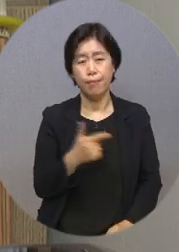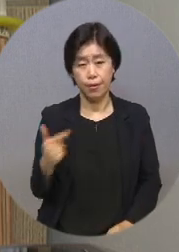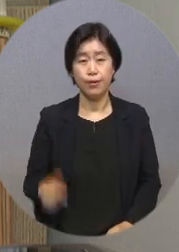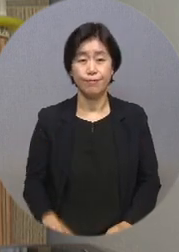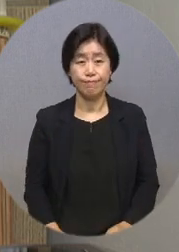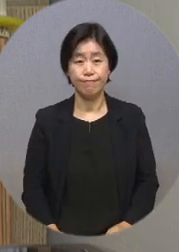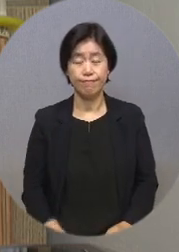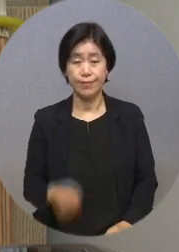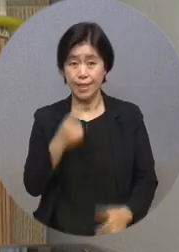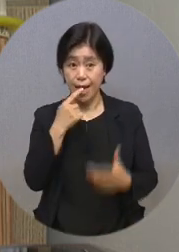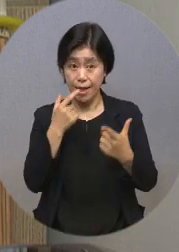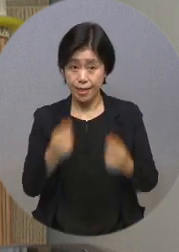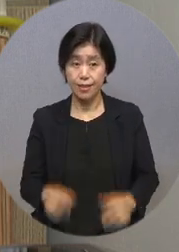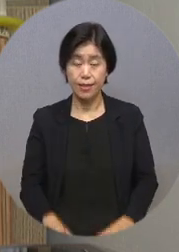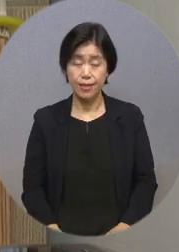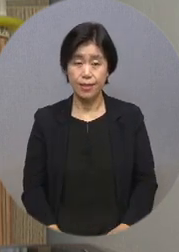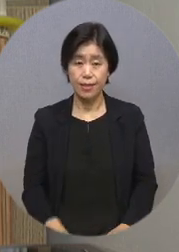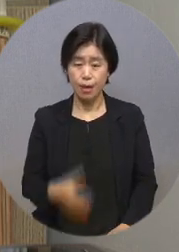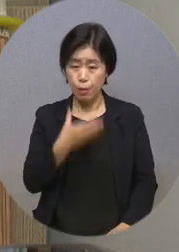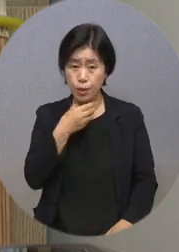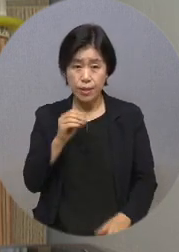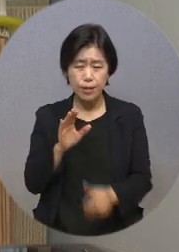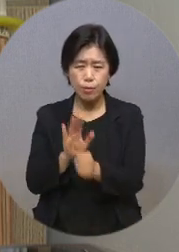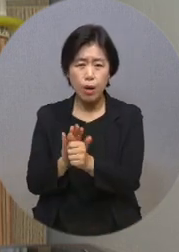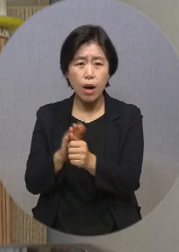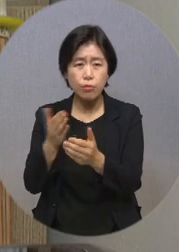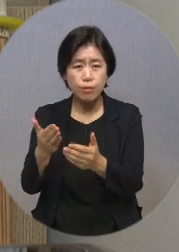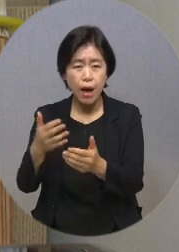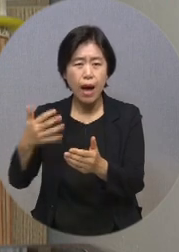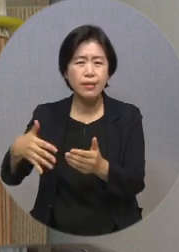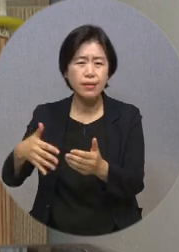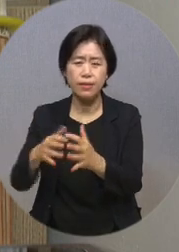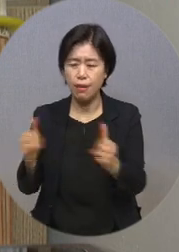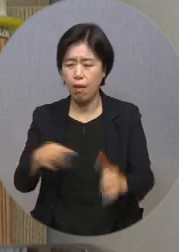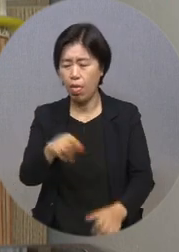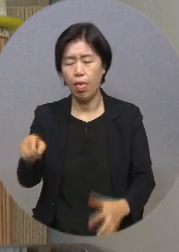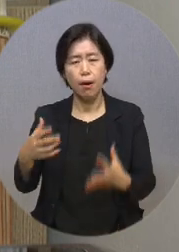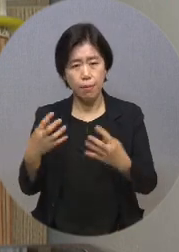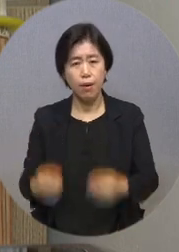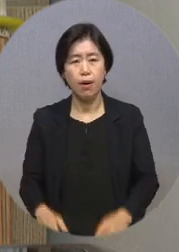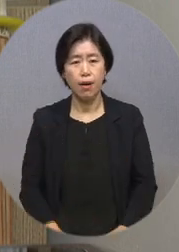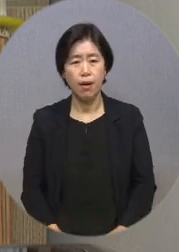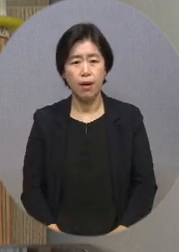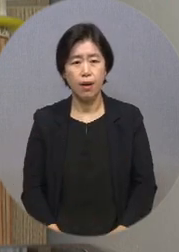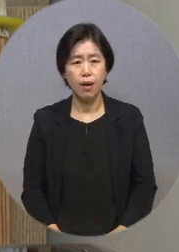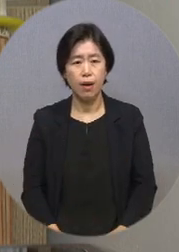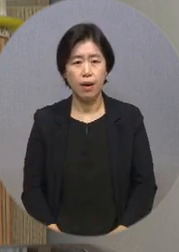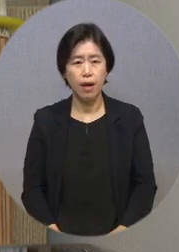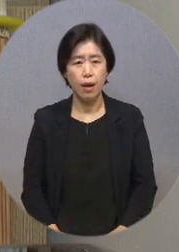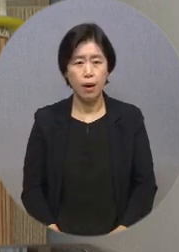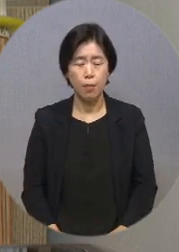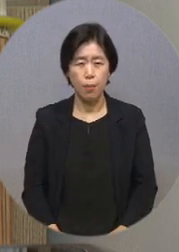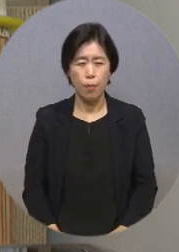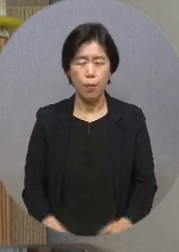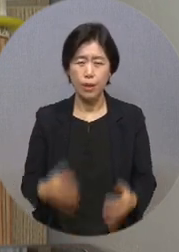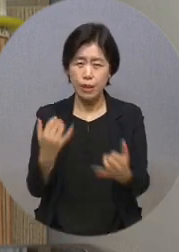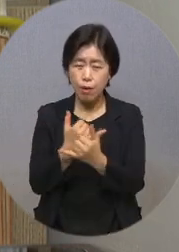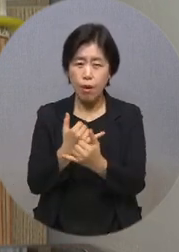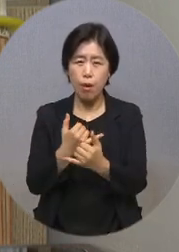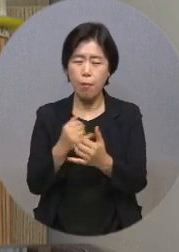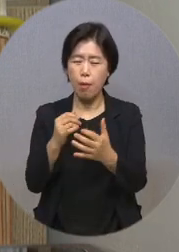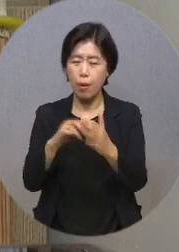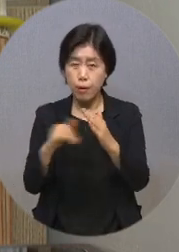우리 세종시에는 복지사각지대에 계신 분들이 굉장히 많습니다. 자녀들의 그 소득으로 인해서 물론 그 자녀들이 방치하는